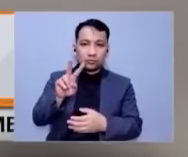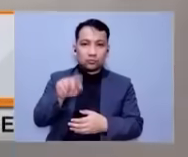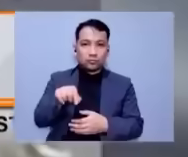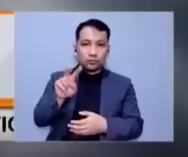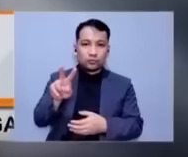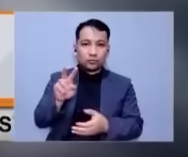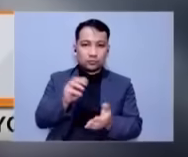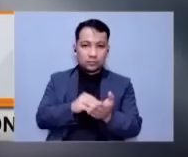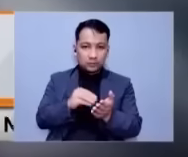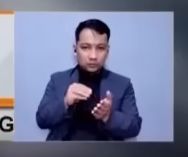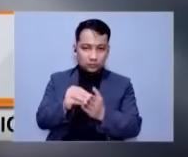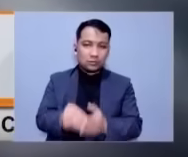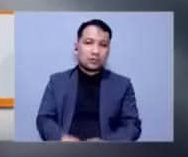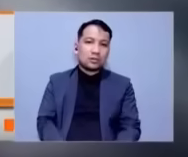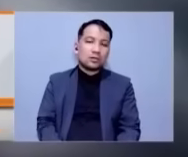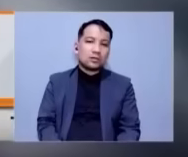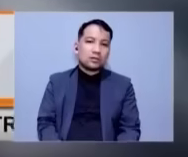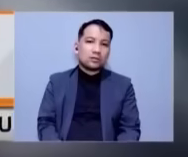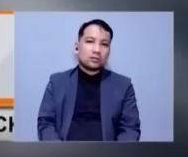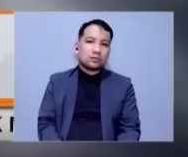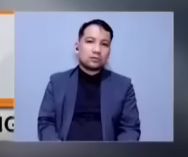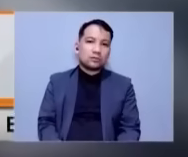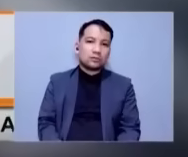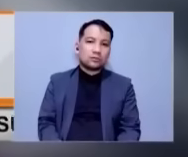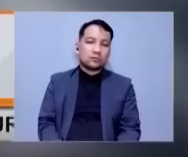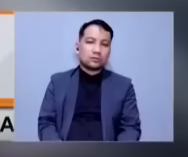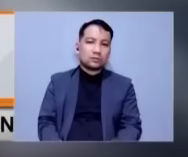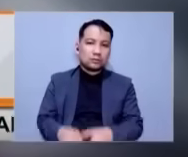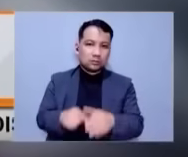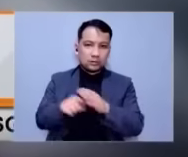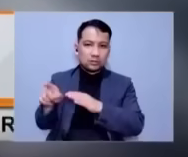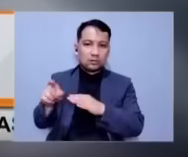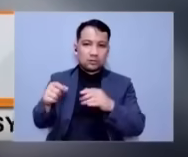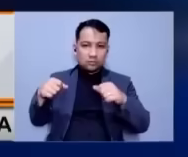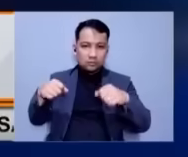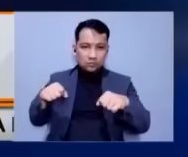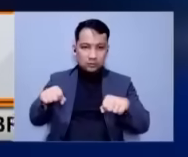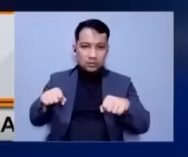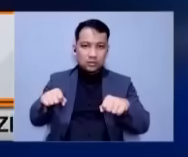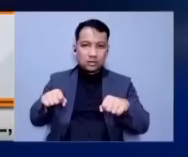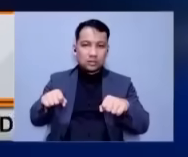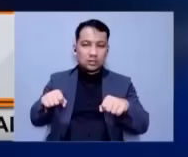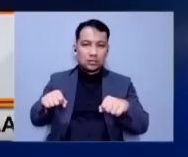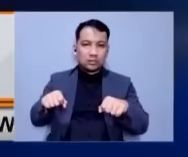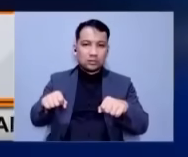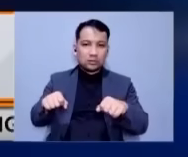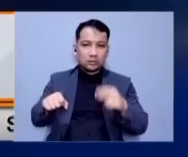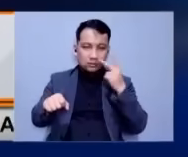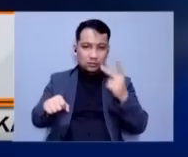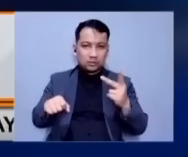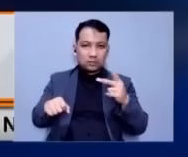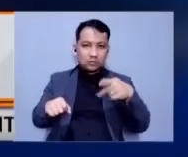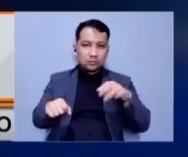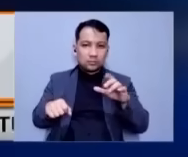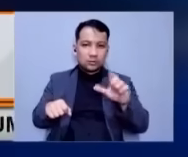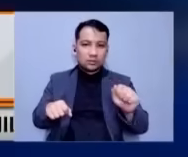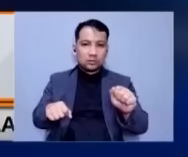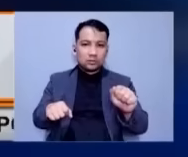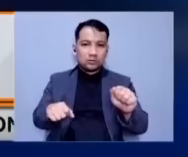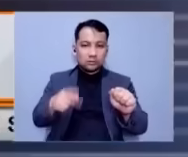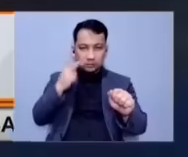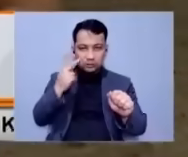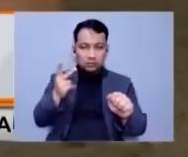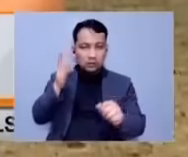pesos. Matapos niyan, tumakas ang mga hold-upper sakay ng 2 motorsiklo. Ayon sa Pila Police, maaaring pamilyar ang